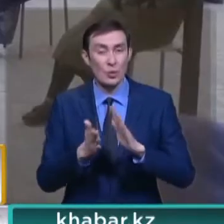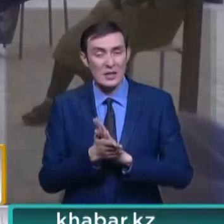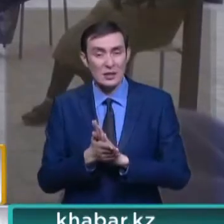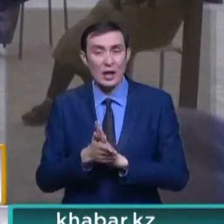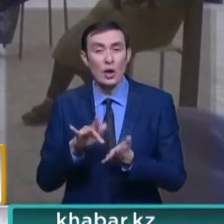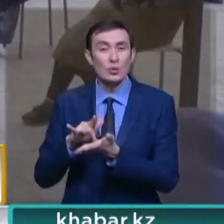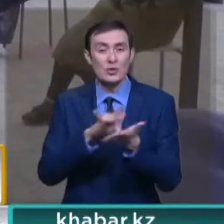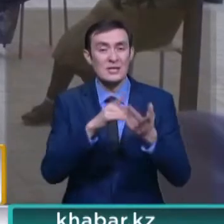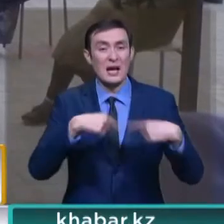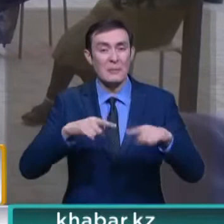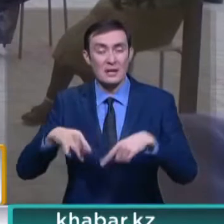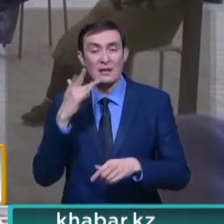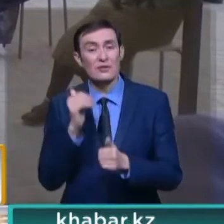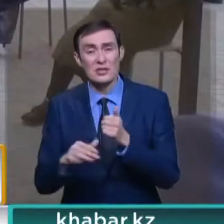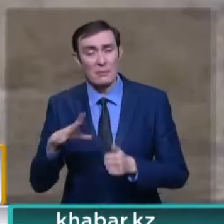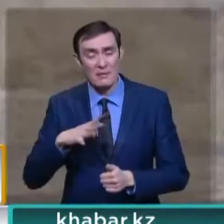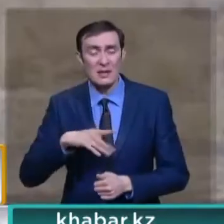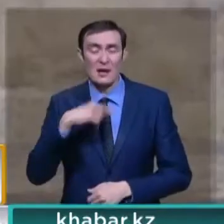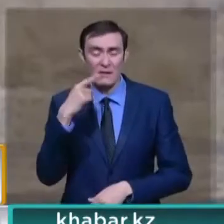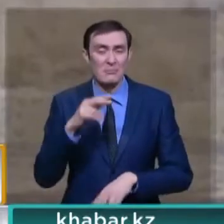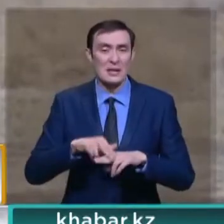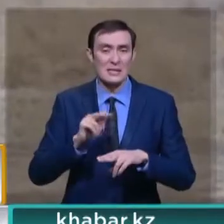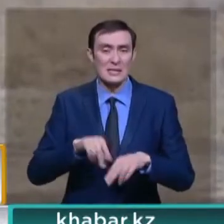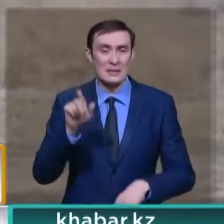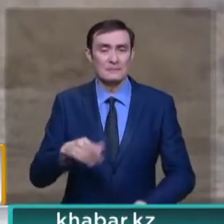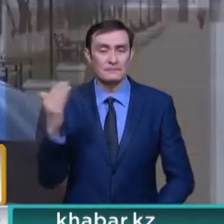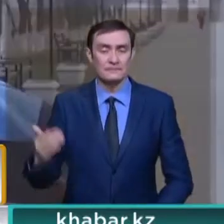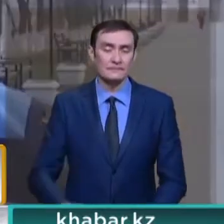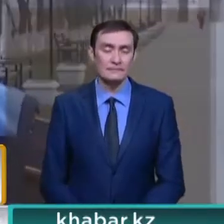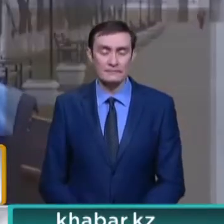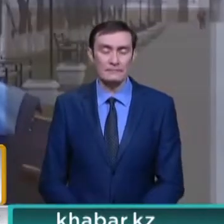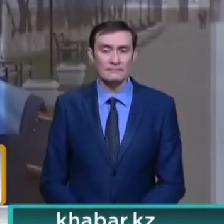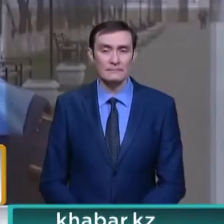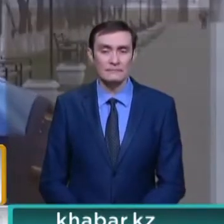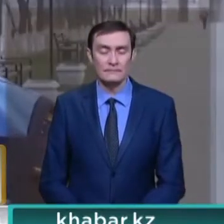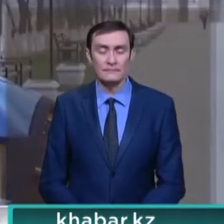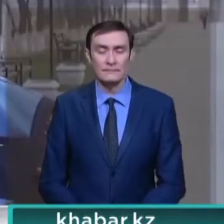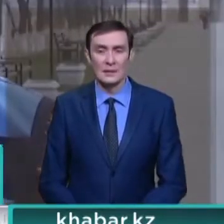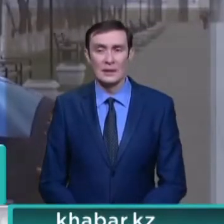на туристических объектах не редкость, говорит инспектор Ниязбеков.